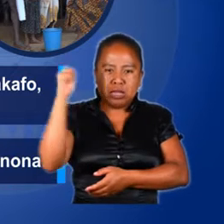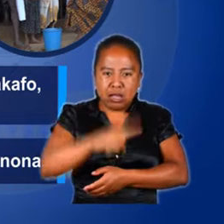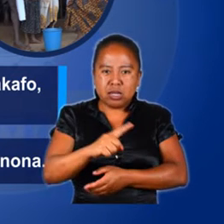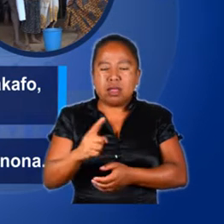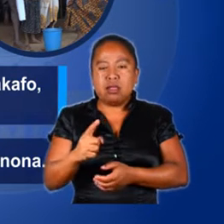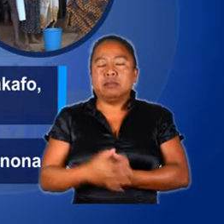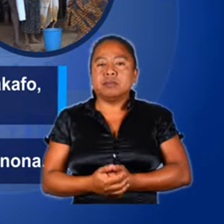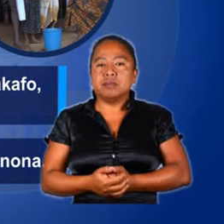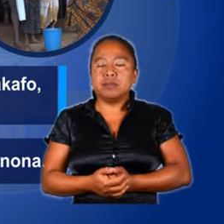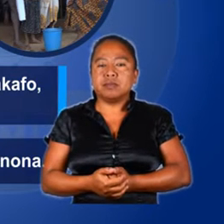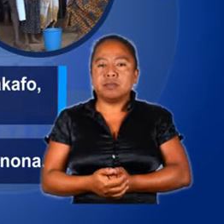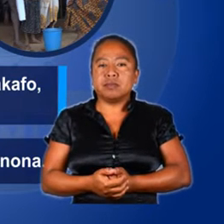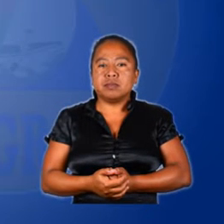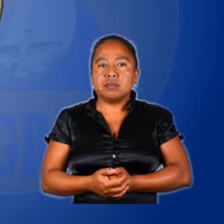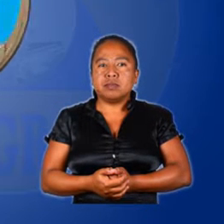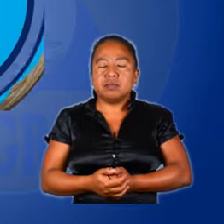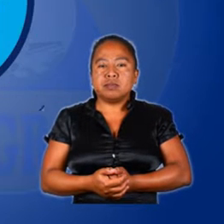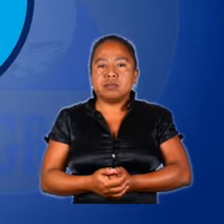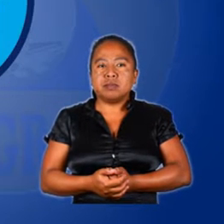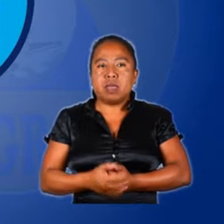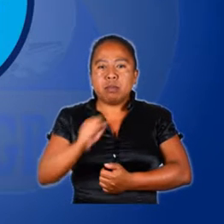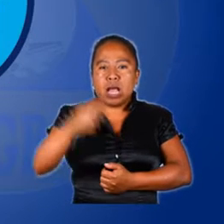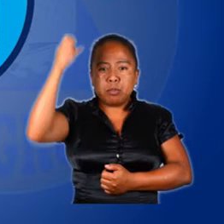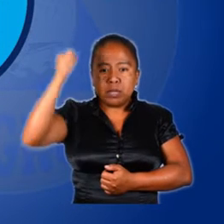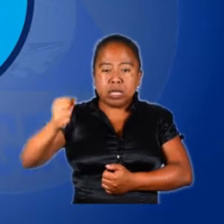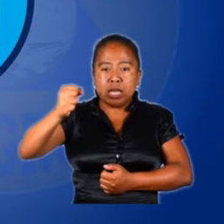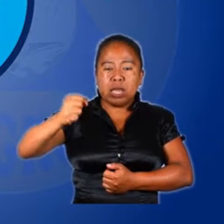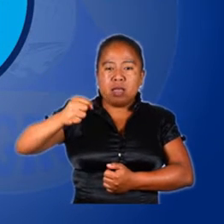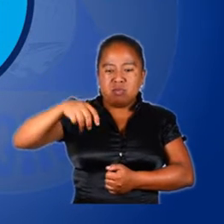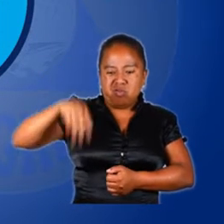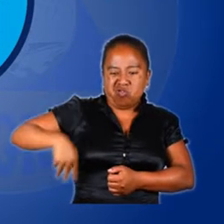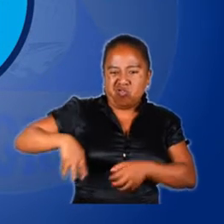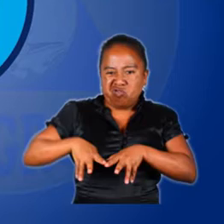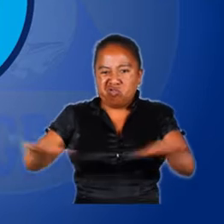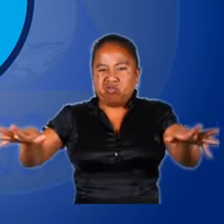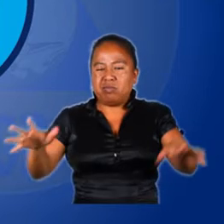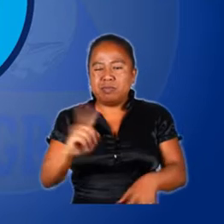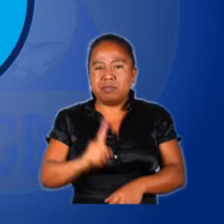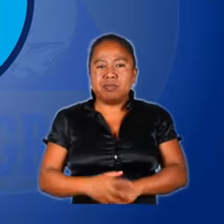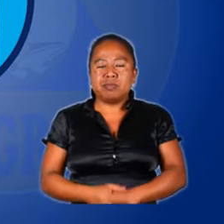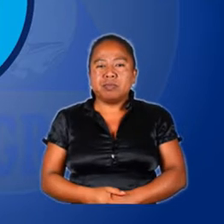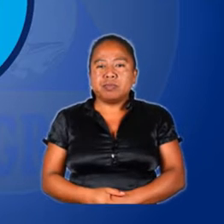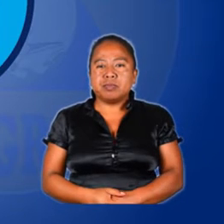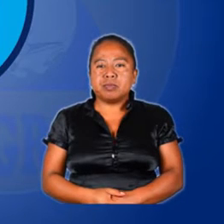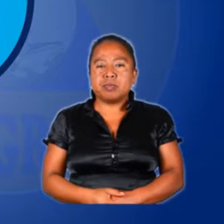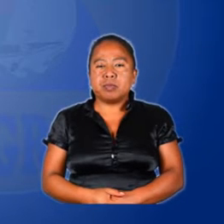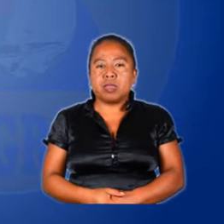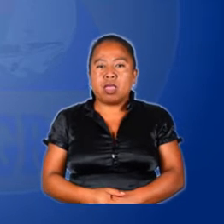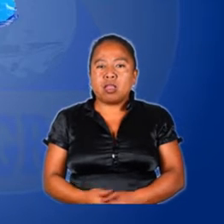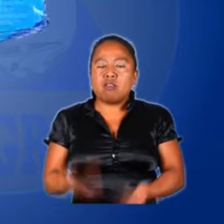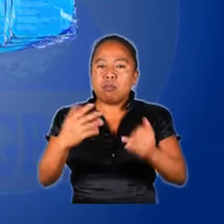madio. Manasa tanana matetika amin'ny savony na lavenona. Mampiasa kabone madio hialana amin'ny fiparitahan'ny tay.